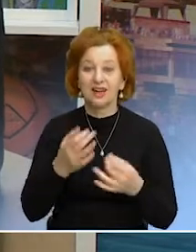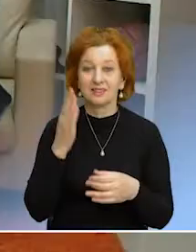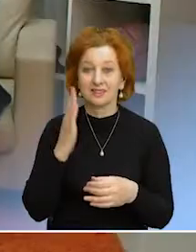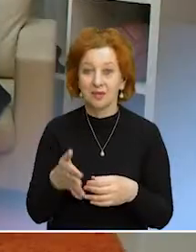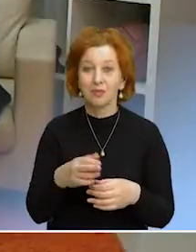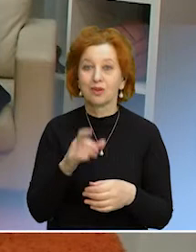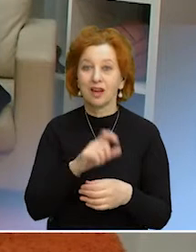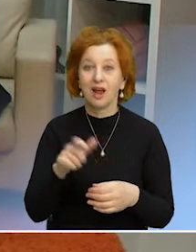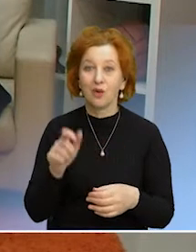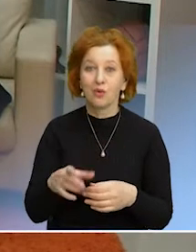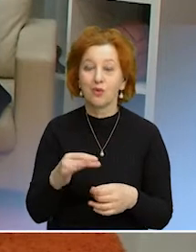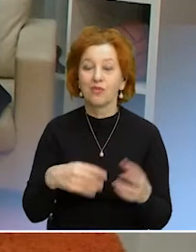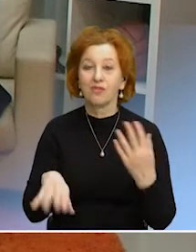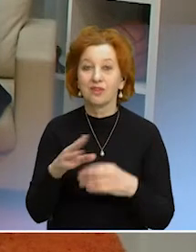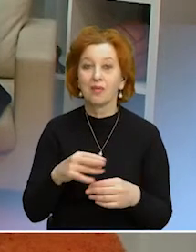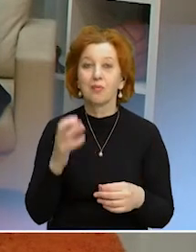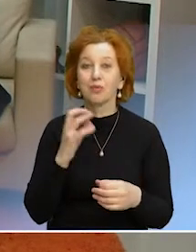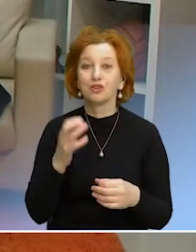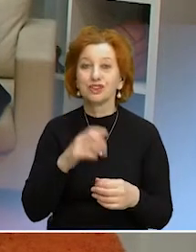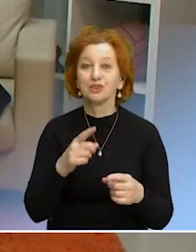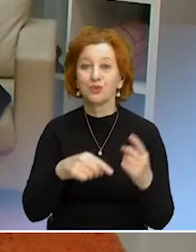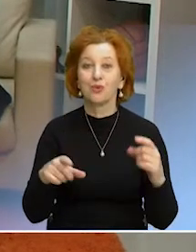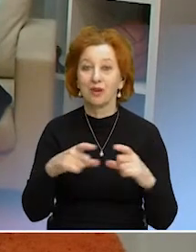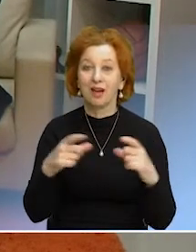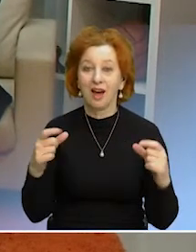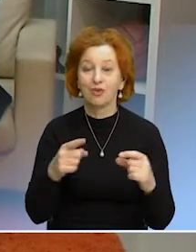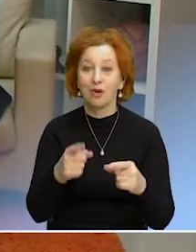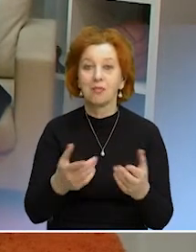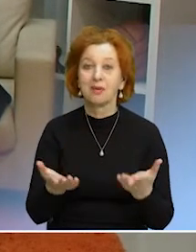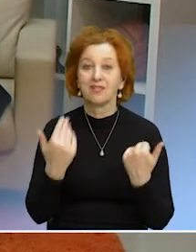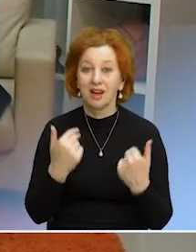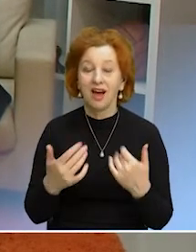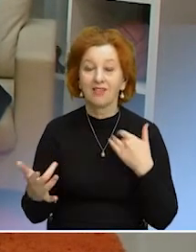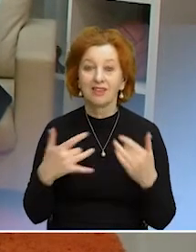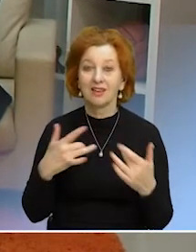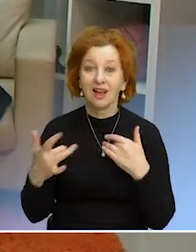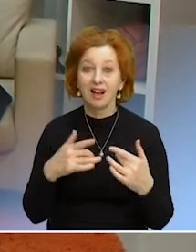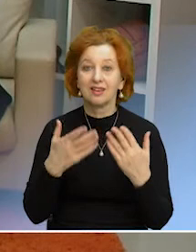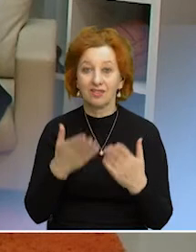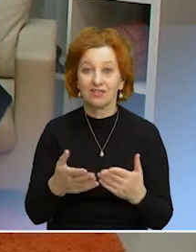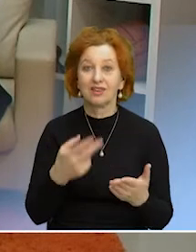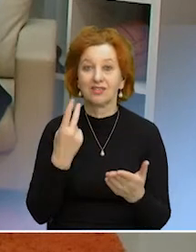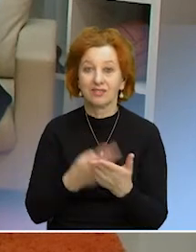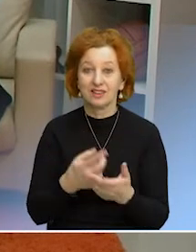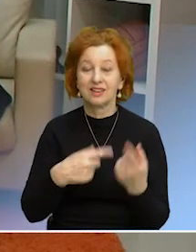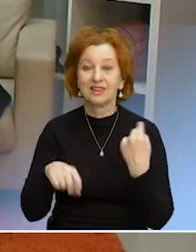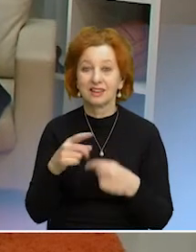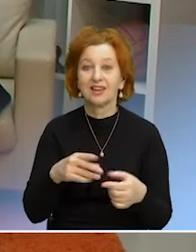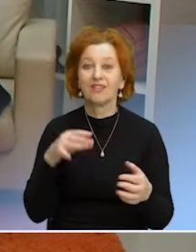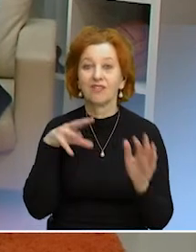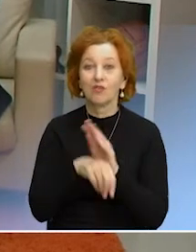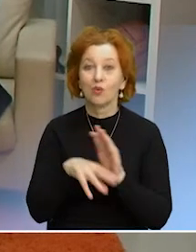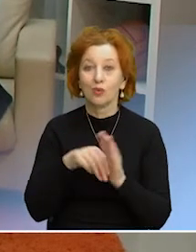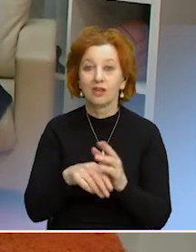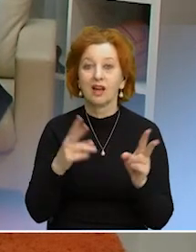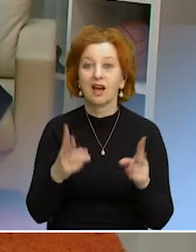будет. Вот. И хочется, знаете, вот сейчас все-таки пушкинскую карту дают, то есть привлекают молодежь в театры. А вообще, вот вы же видите это, ну, практически